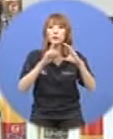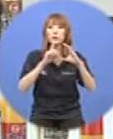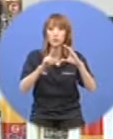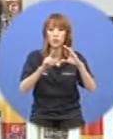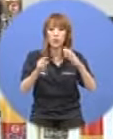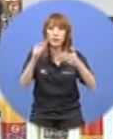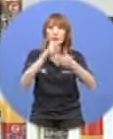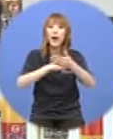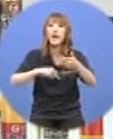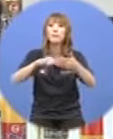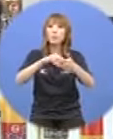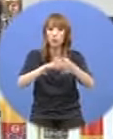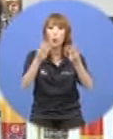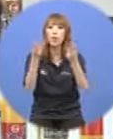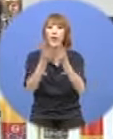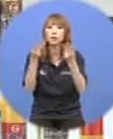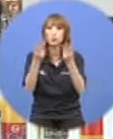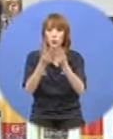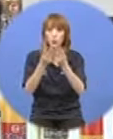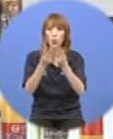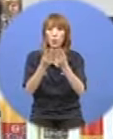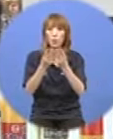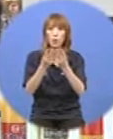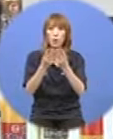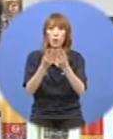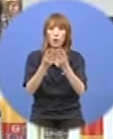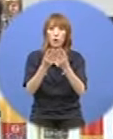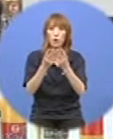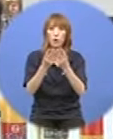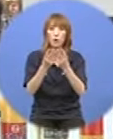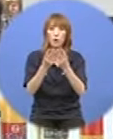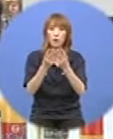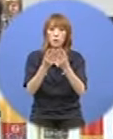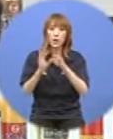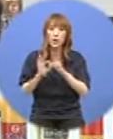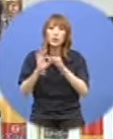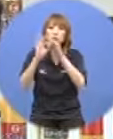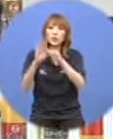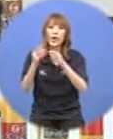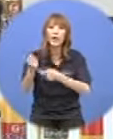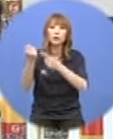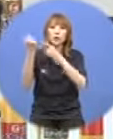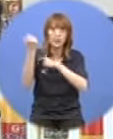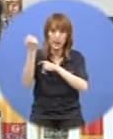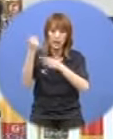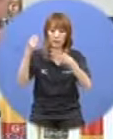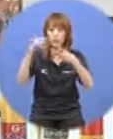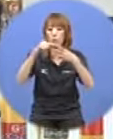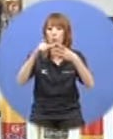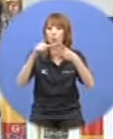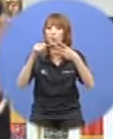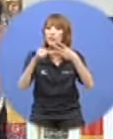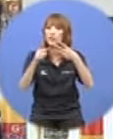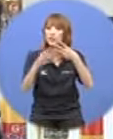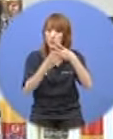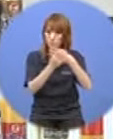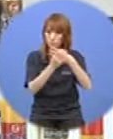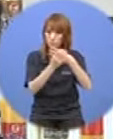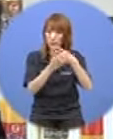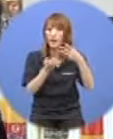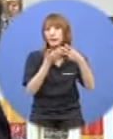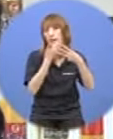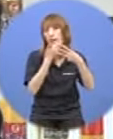身とそれから数と、それからどれだけ伝える力があるかと、この3つの掛け算だと